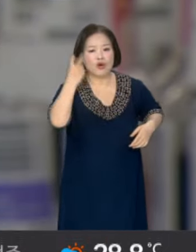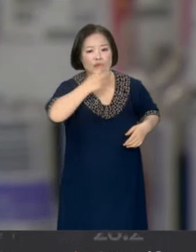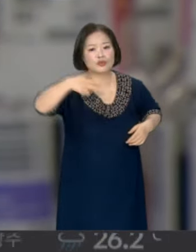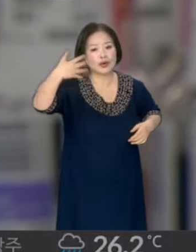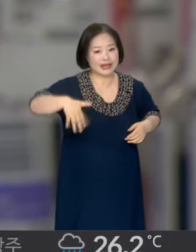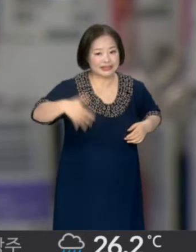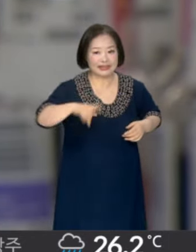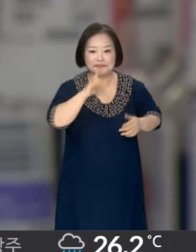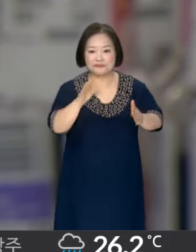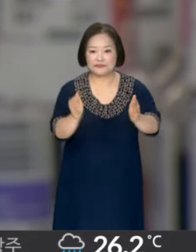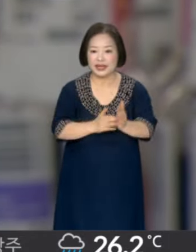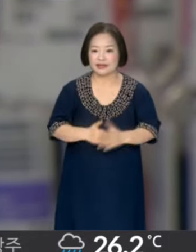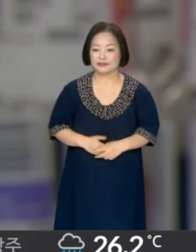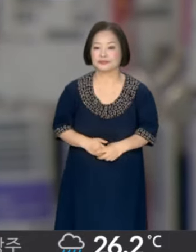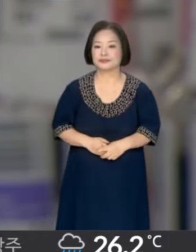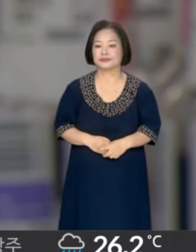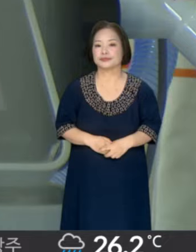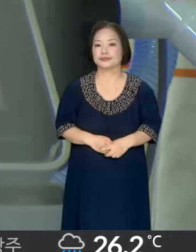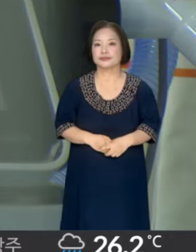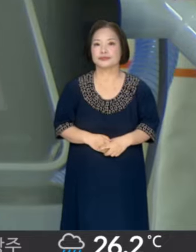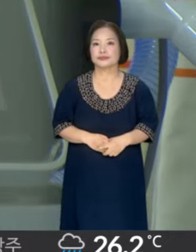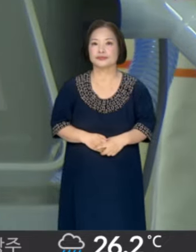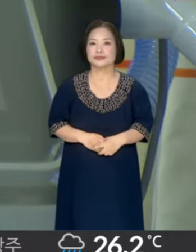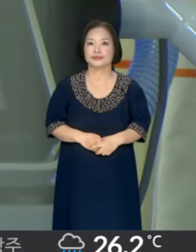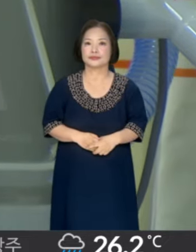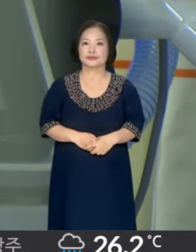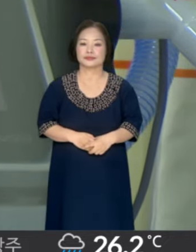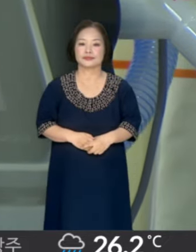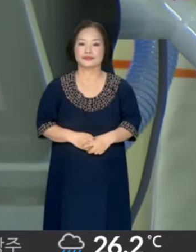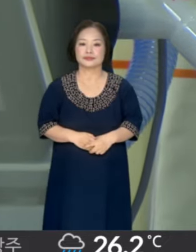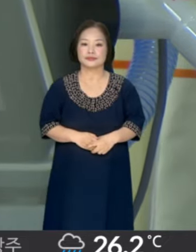않다고 대답했습니다 연합뉴스 TV 조한대